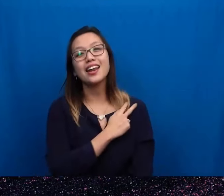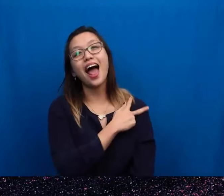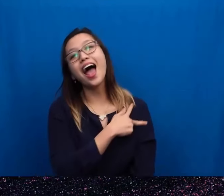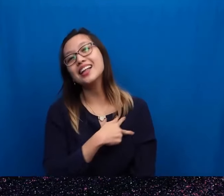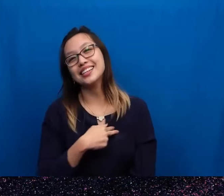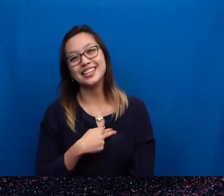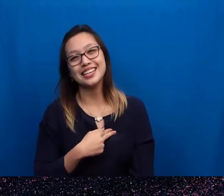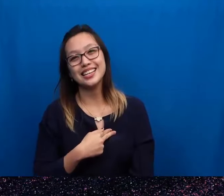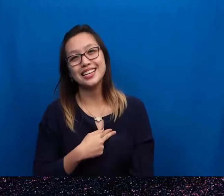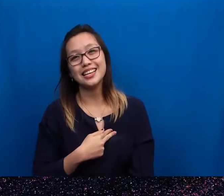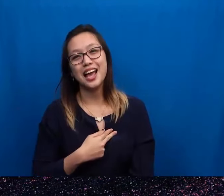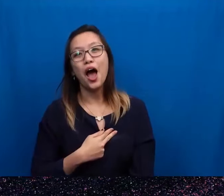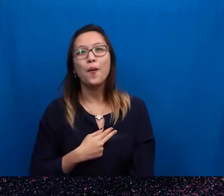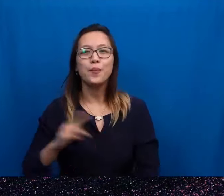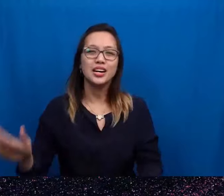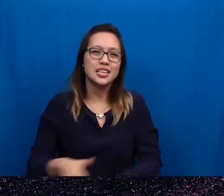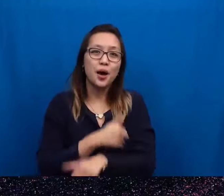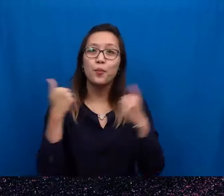memulihkan hati,